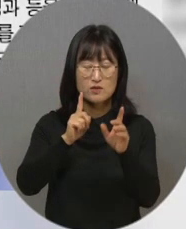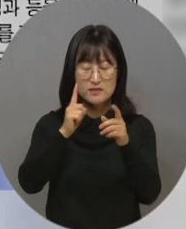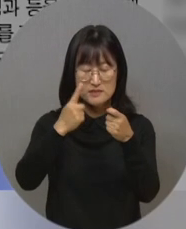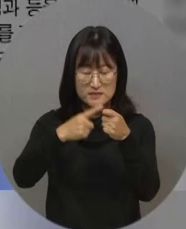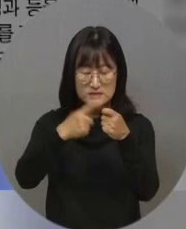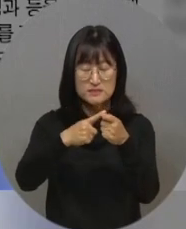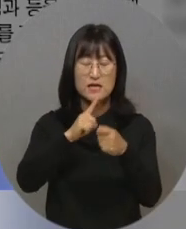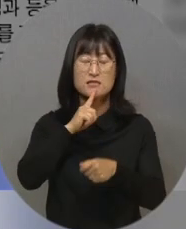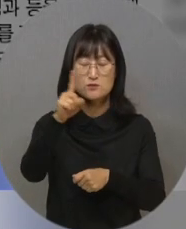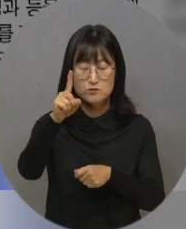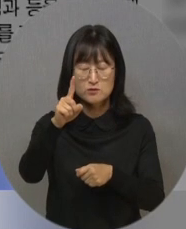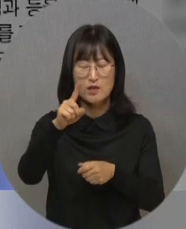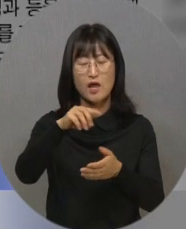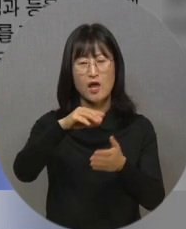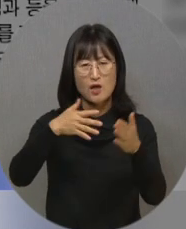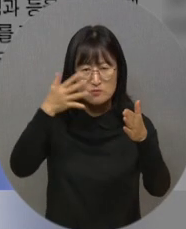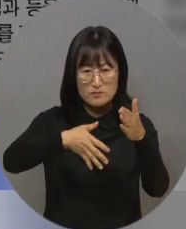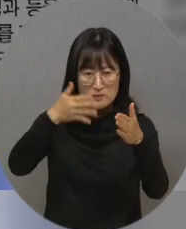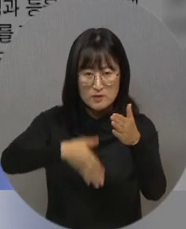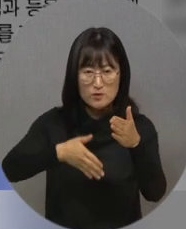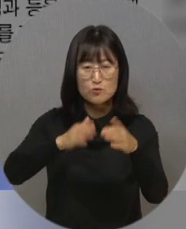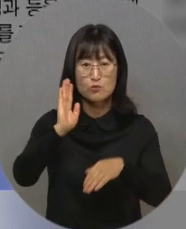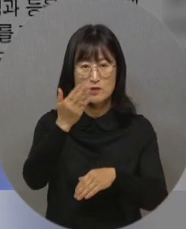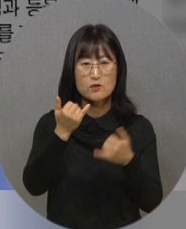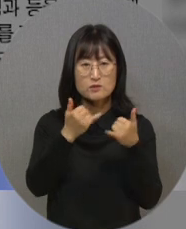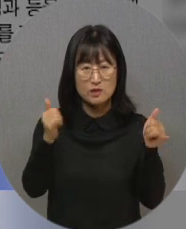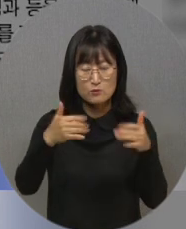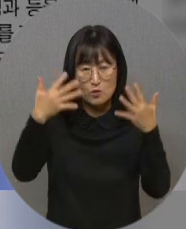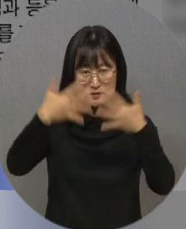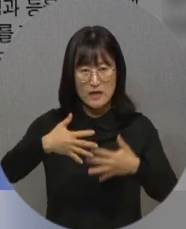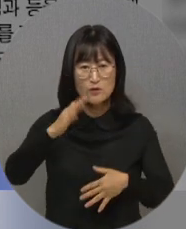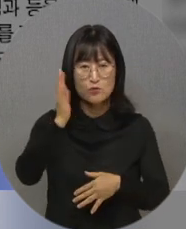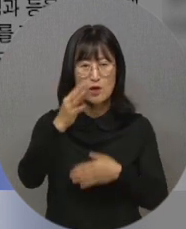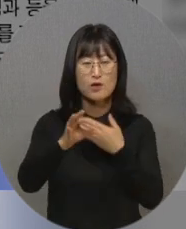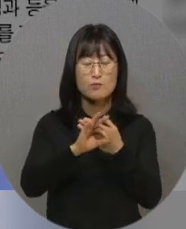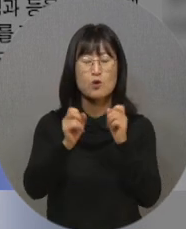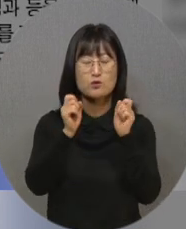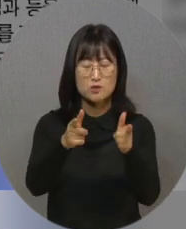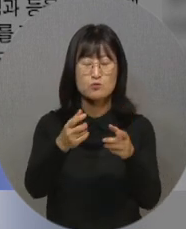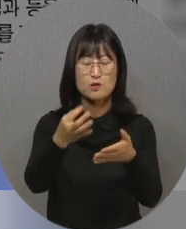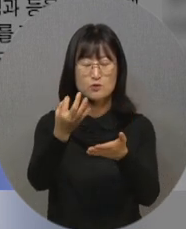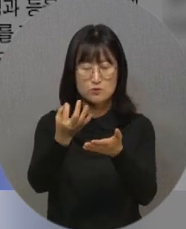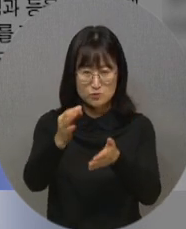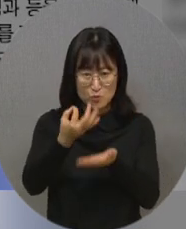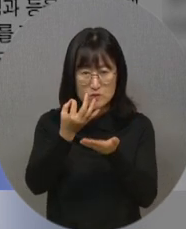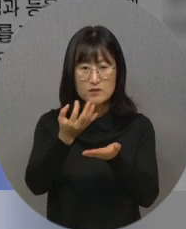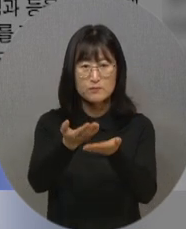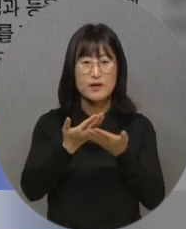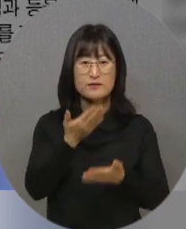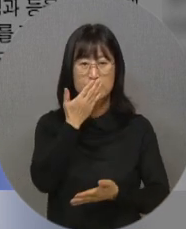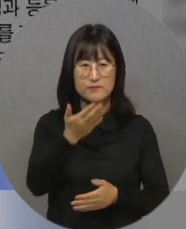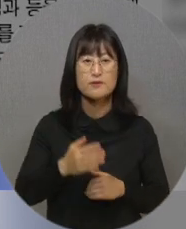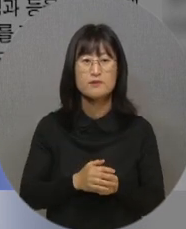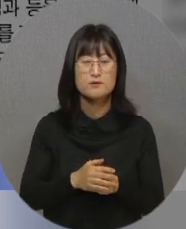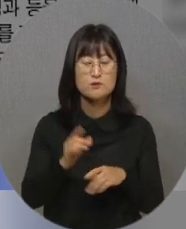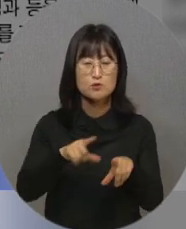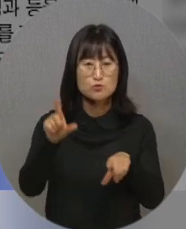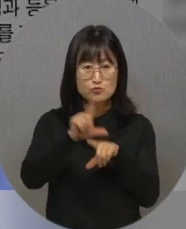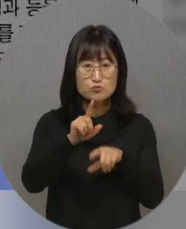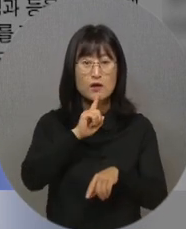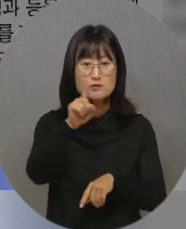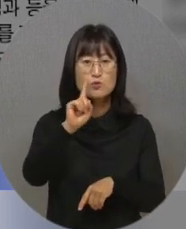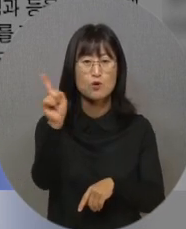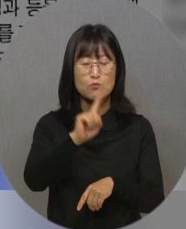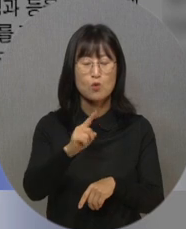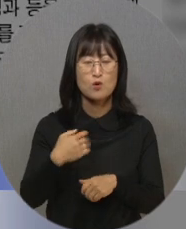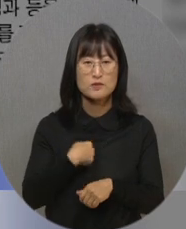제외됐던 도민들도이 지급 요건에 맞으면 기회 소득을 받을 수 있게 됐는데요 이번 추가 지원은 스스로